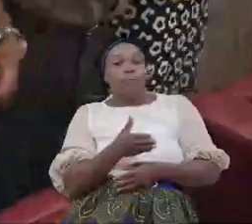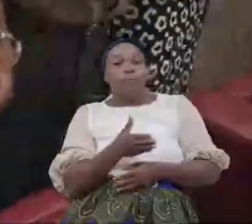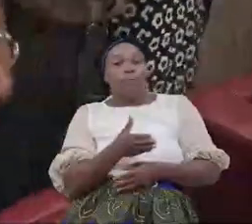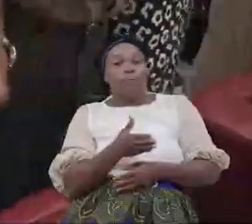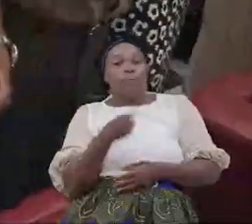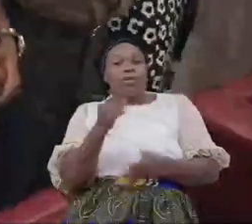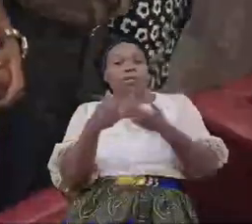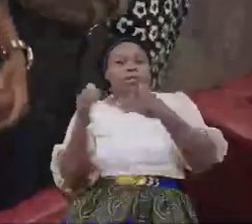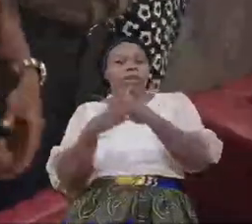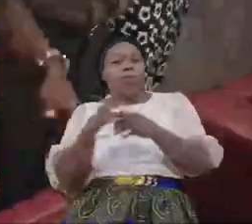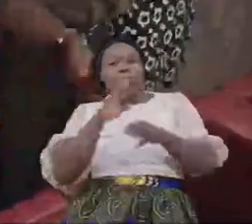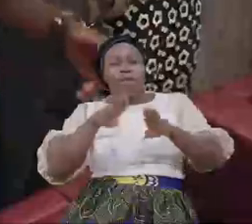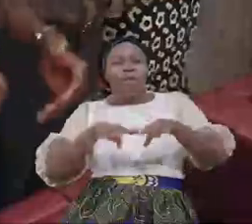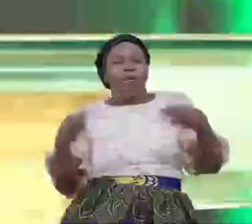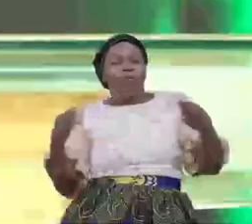Les cieux sont ouverts, c'est là.